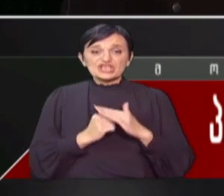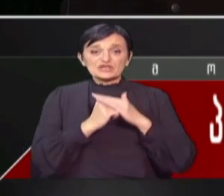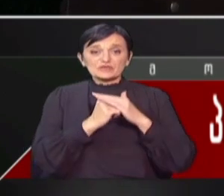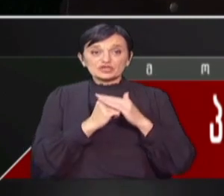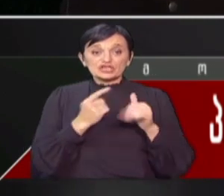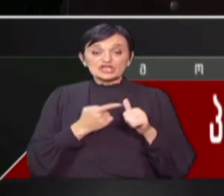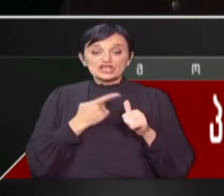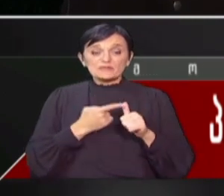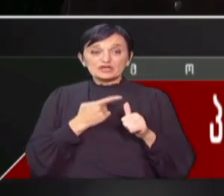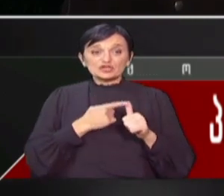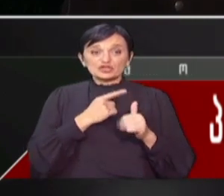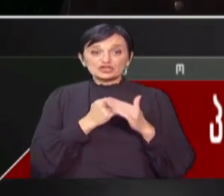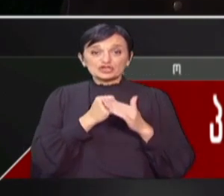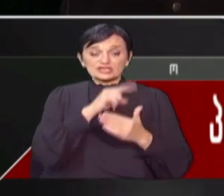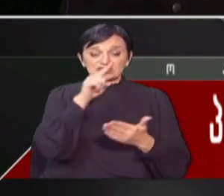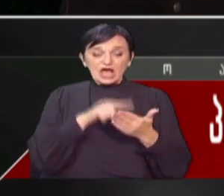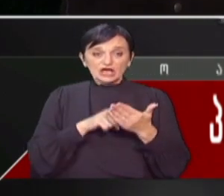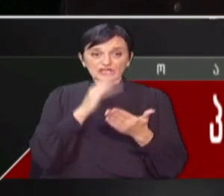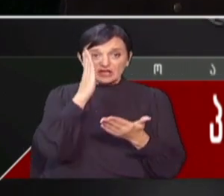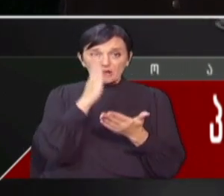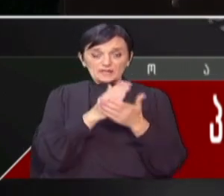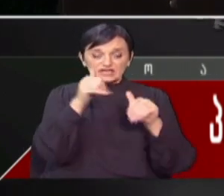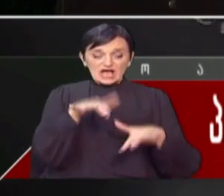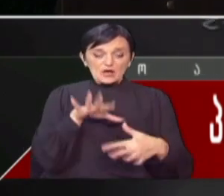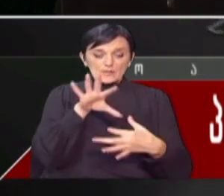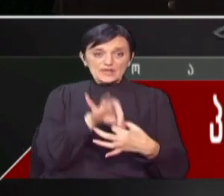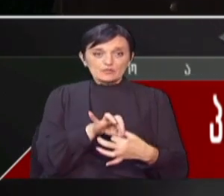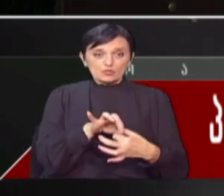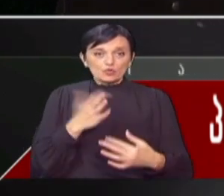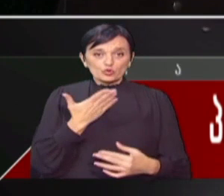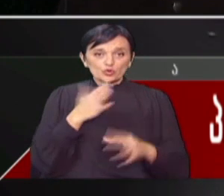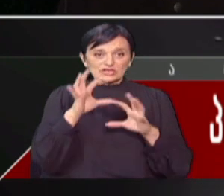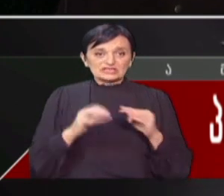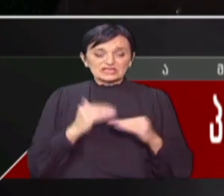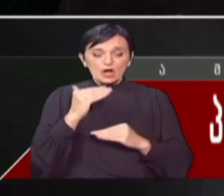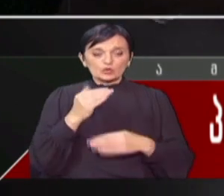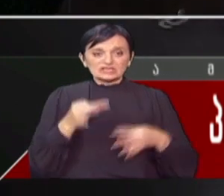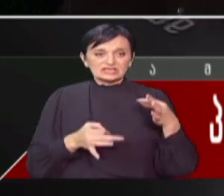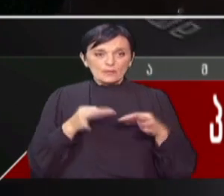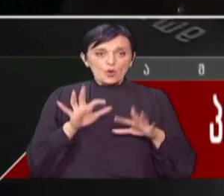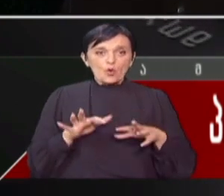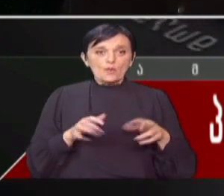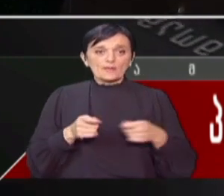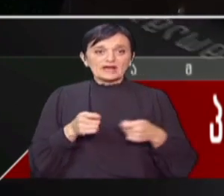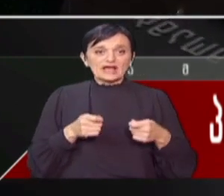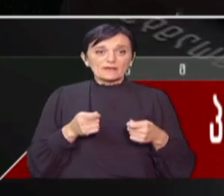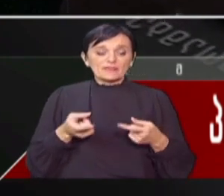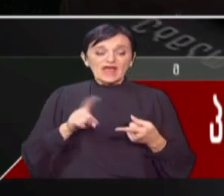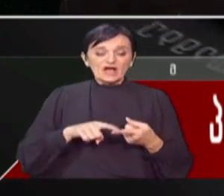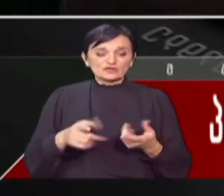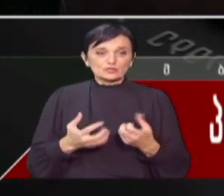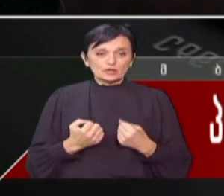დადგა, იმიჯის საკითხი არის მიბმული პირდაპირ იმ გადაწყვეტილებასთან, რომელიც sa Constituția sa samartlom პრეზიდენტთან დაკავშირებით უნდა